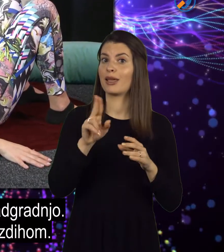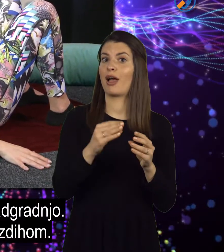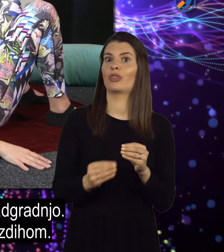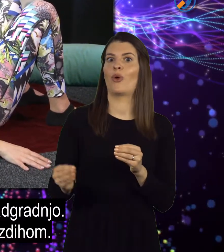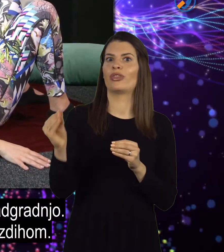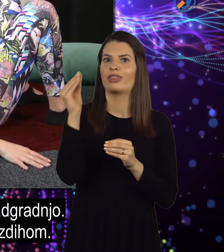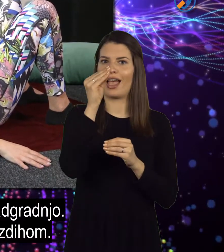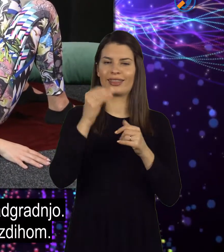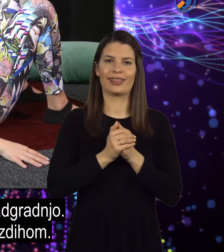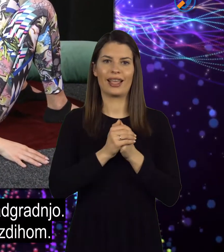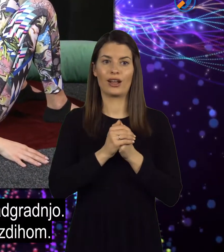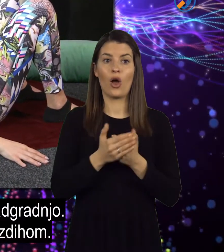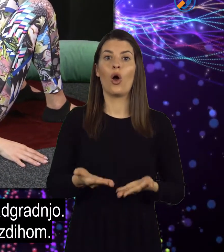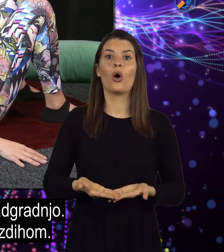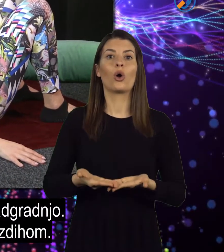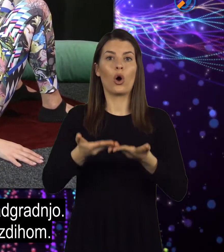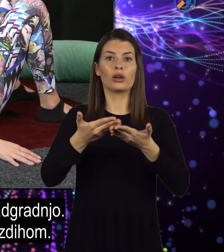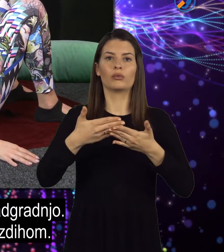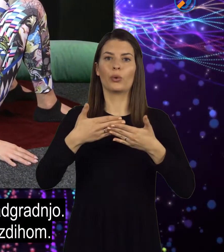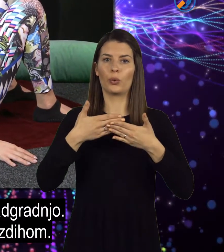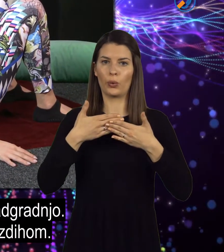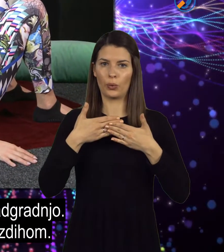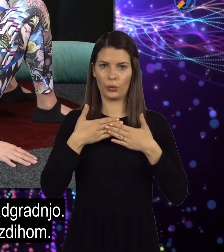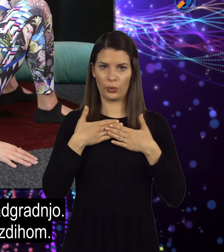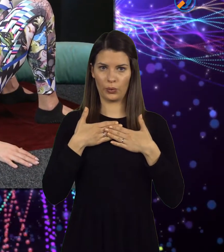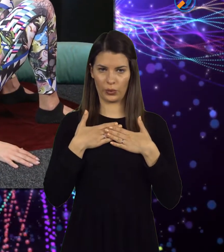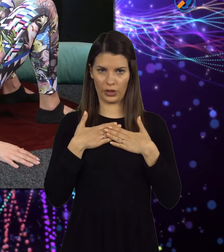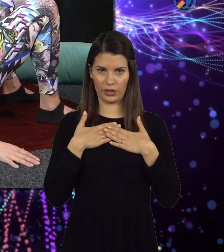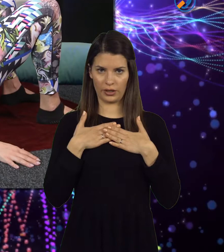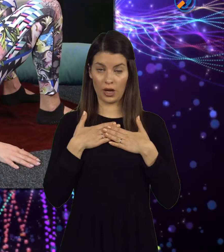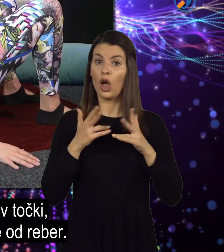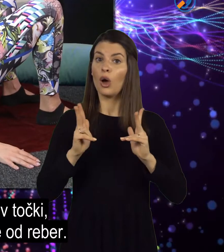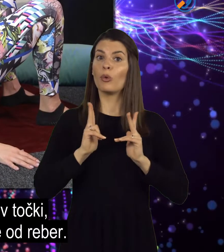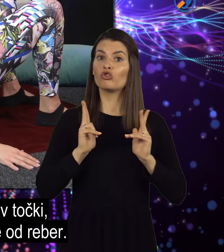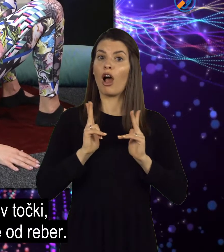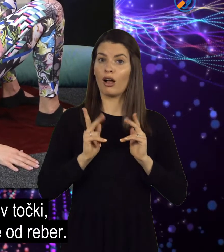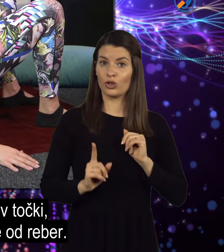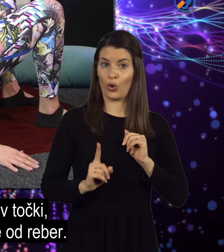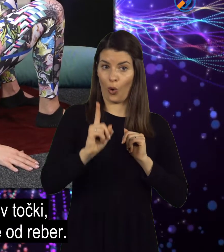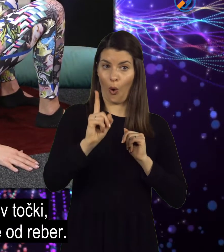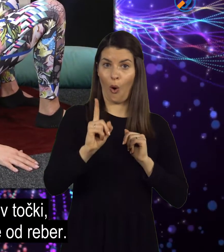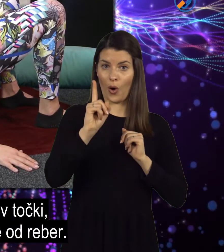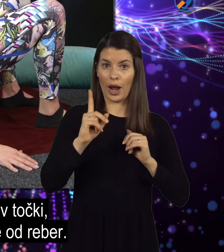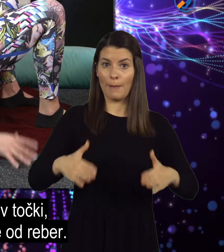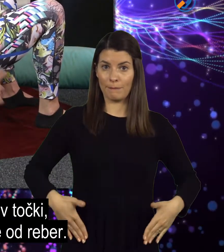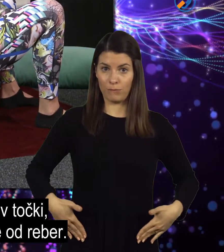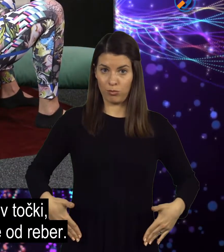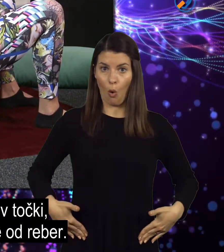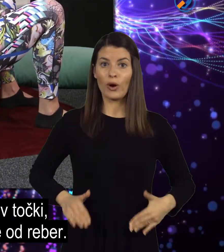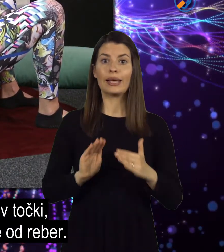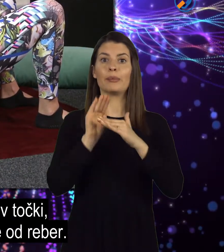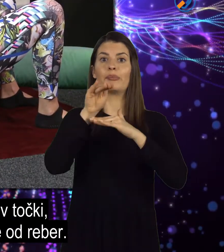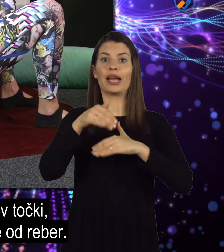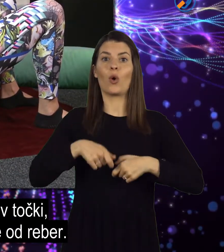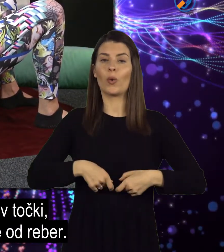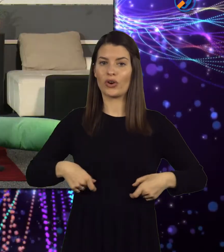Vaja ima tudi nadgradnjo, gremo gor z izdihom in se dobimo v točki, kjer so